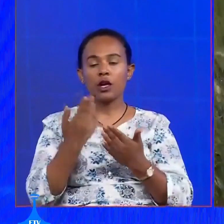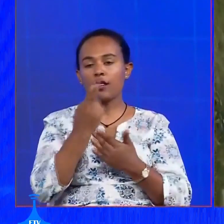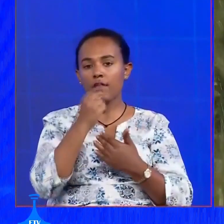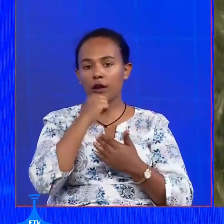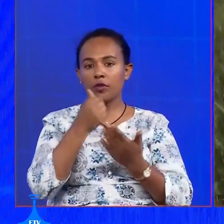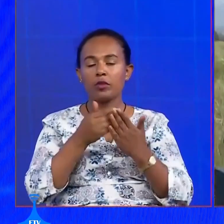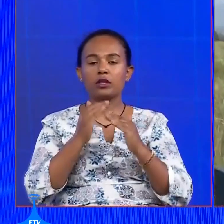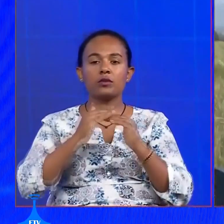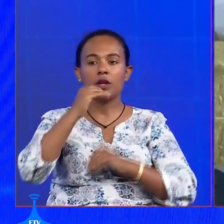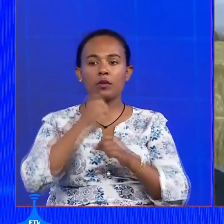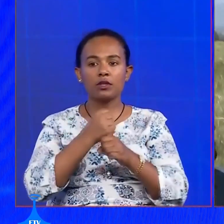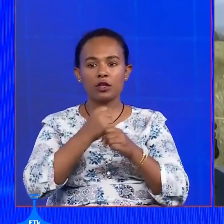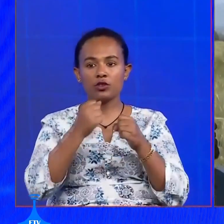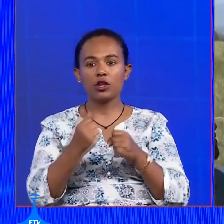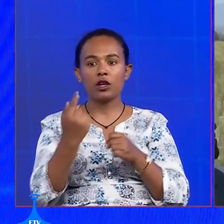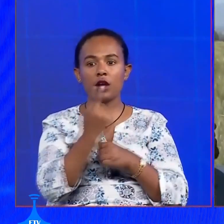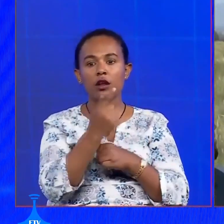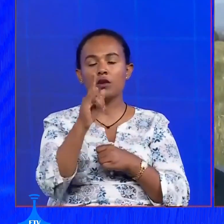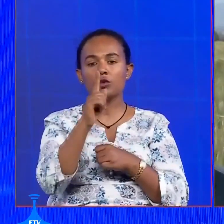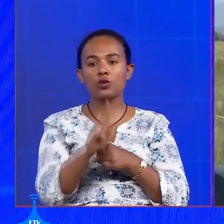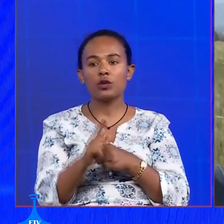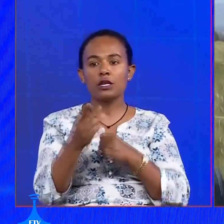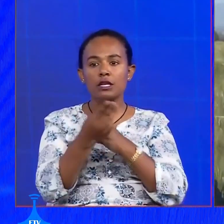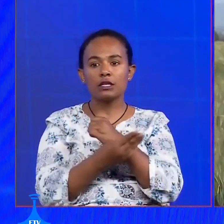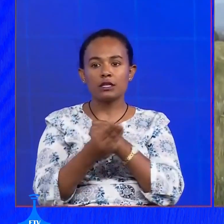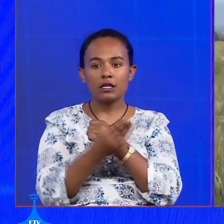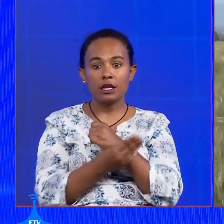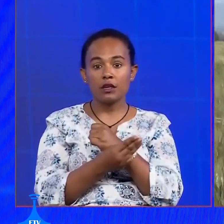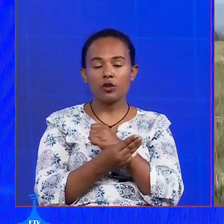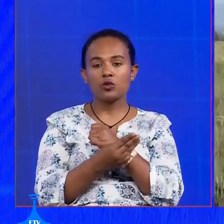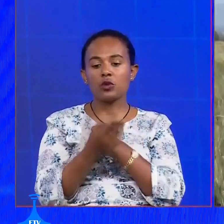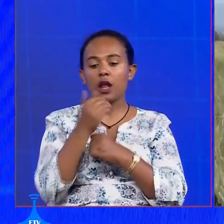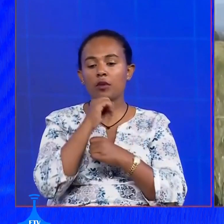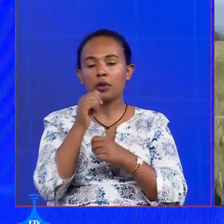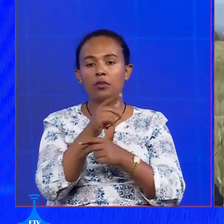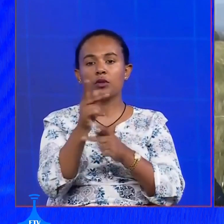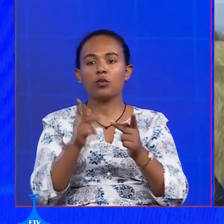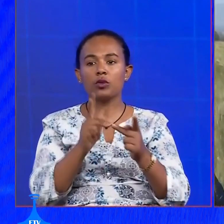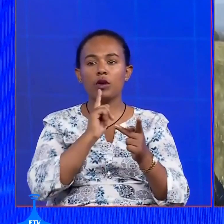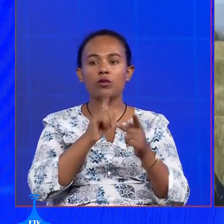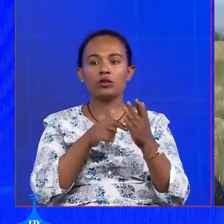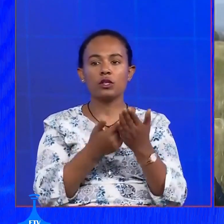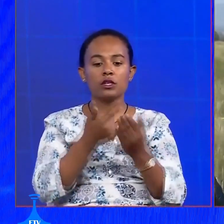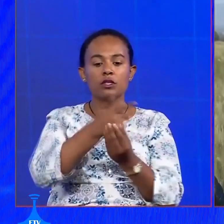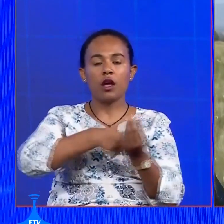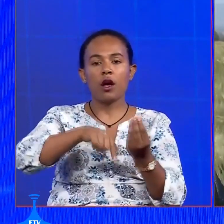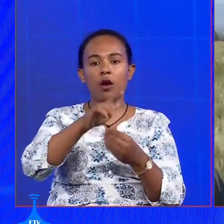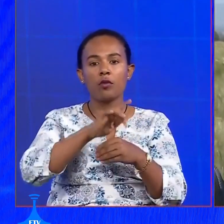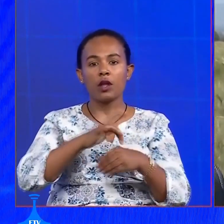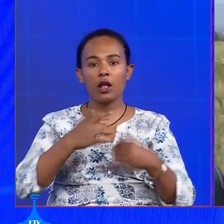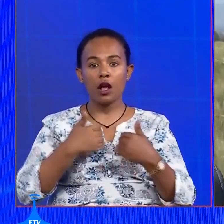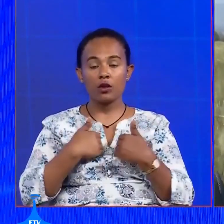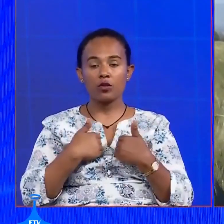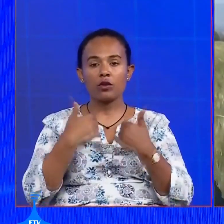መስራት እንችላለን። ምክንያቱም አንዳንዱ ዞን ስንዴ ራሱ የስንዴ ቅጠል ያልነበረበት ስንዴ ጀመረም። ስለዚህ እዛ አካባቢ ላይ ያለው